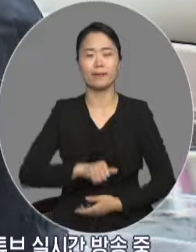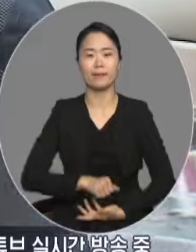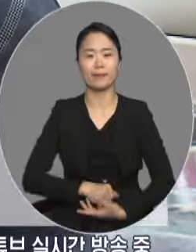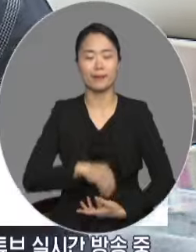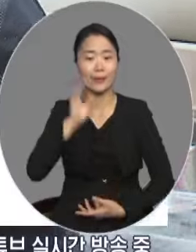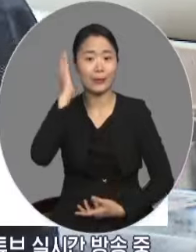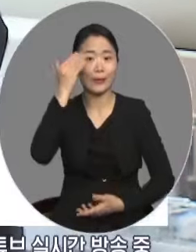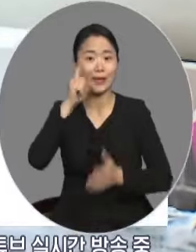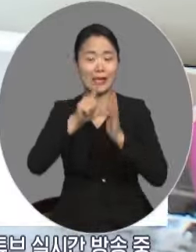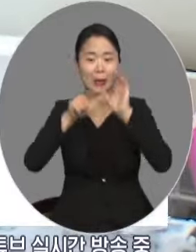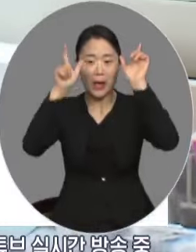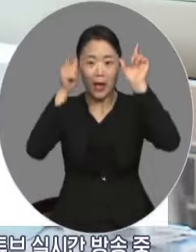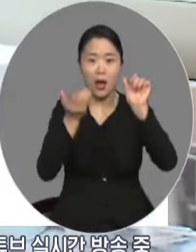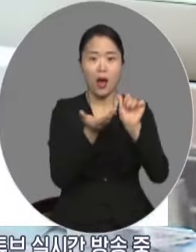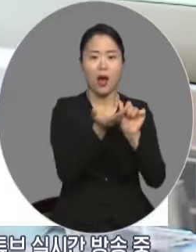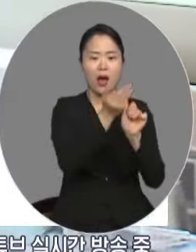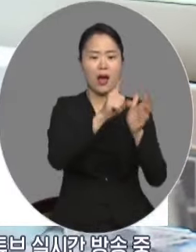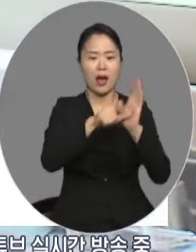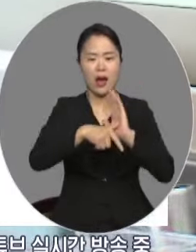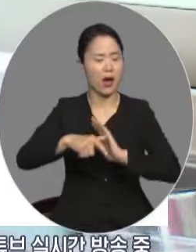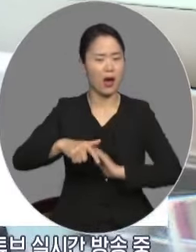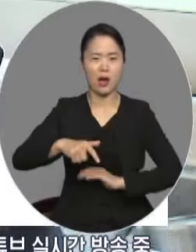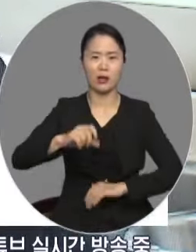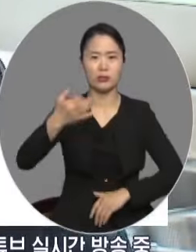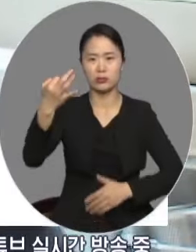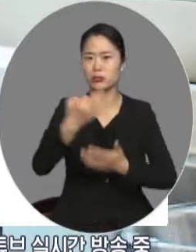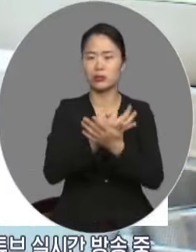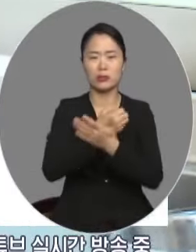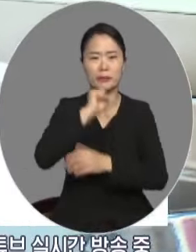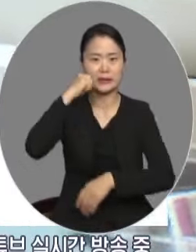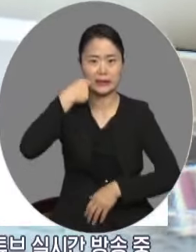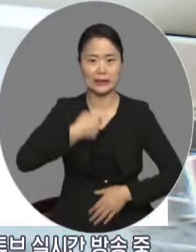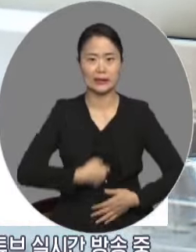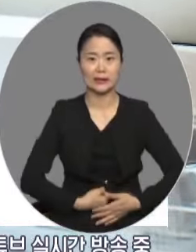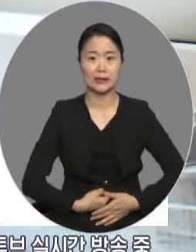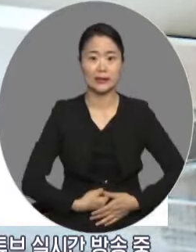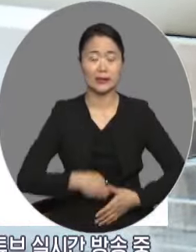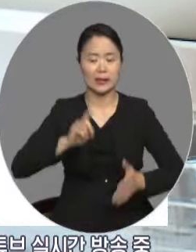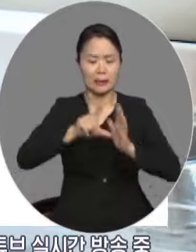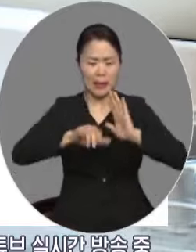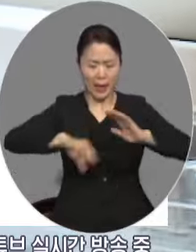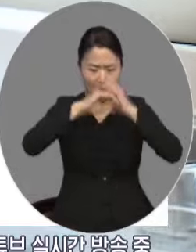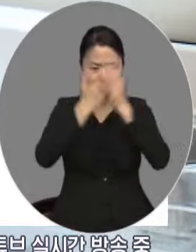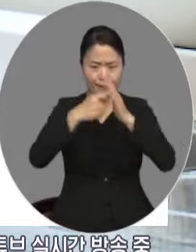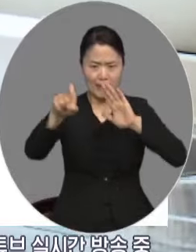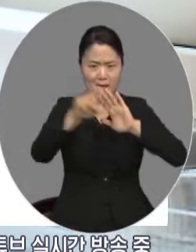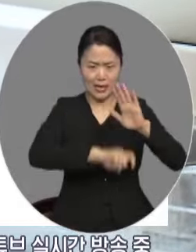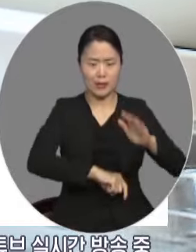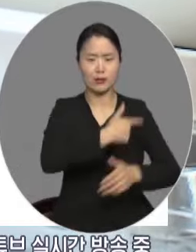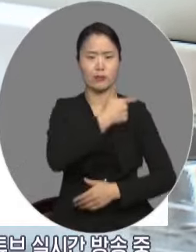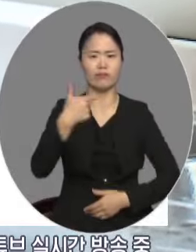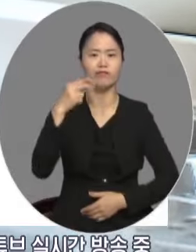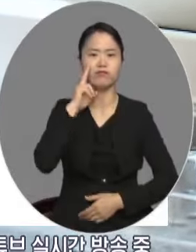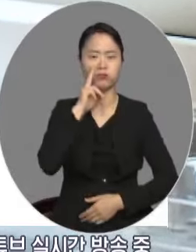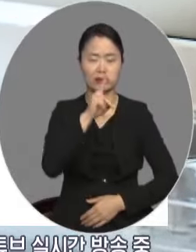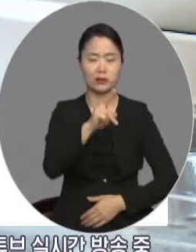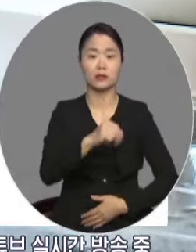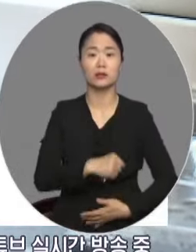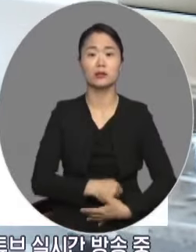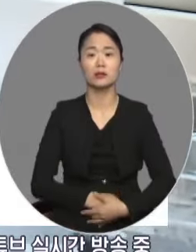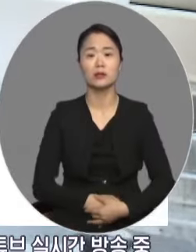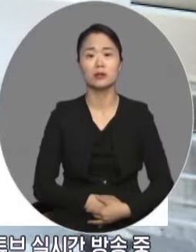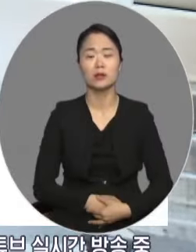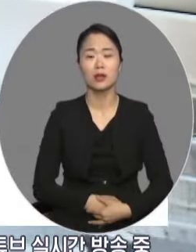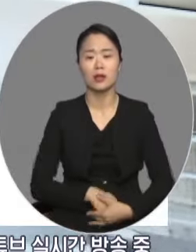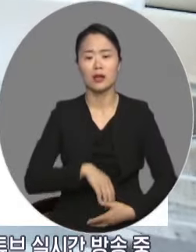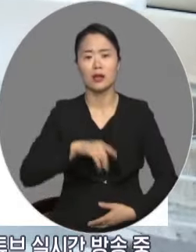요즘에 속취해서 본전도 안 오는데 그런 걸 다 훔쳐가다니 참 너무합니다.